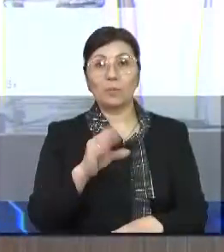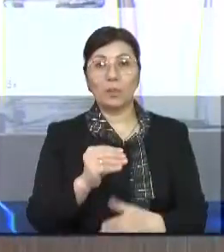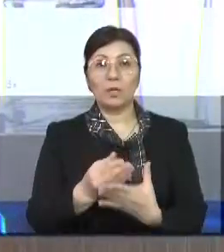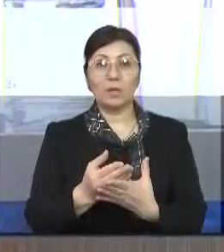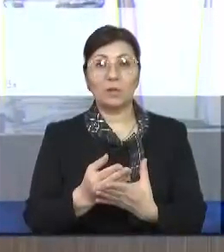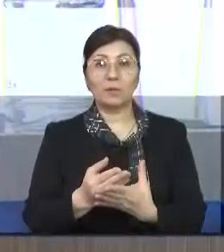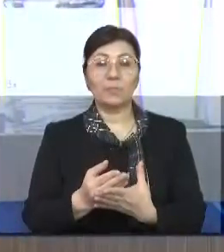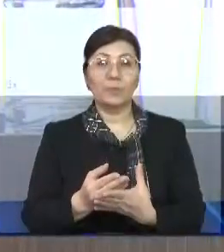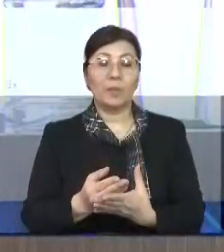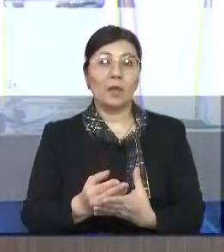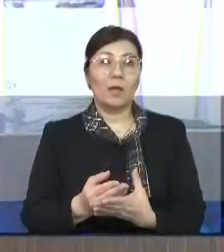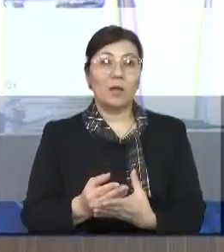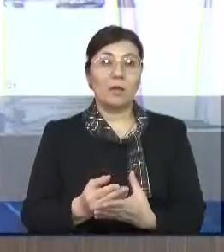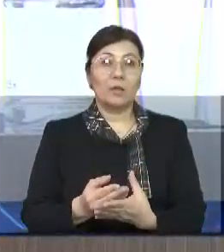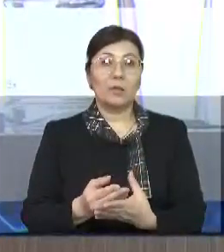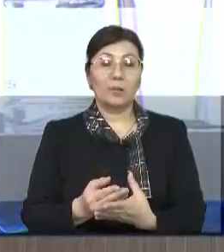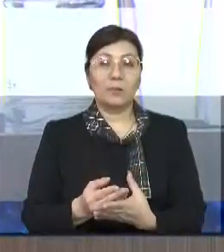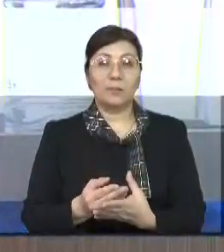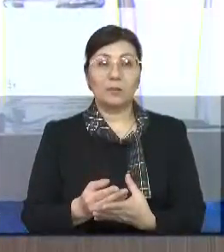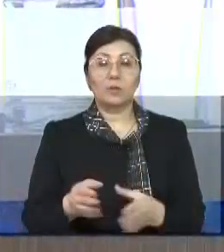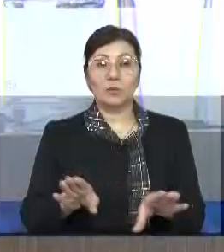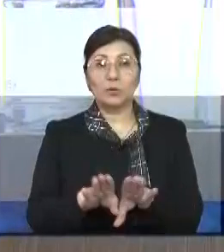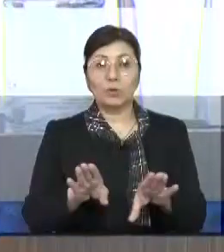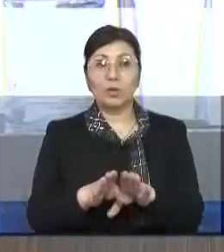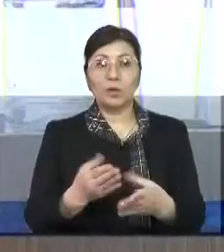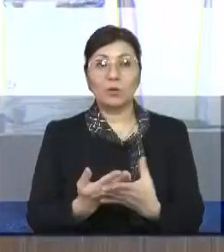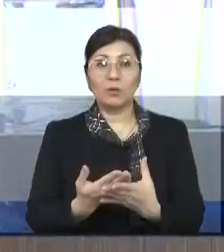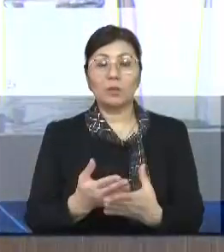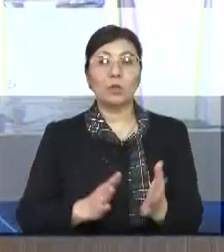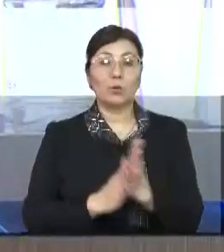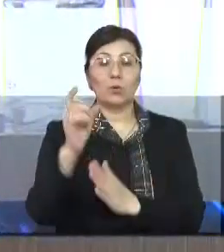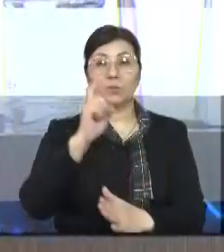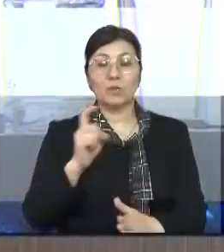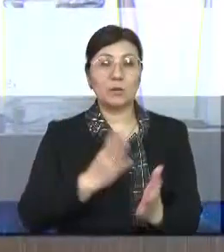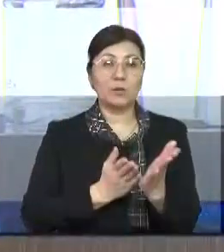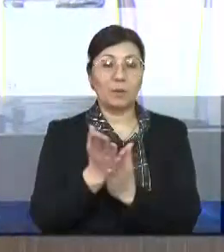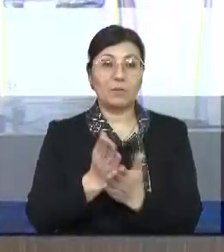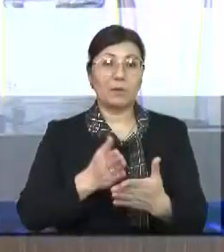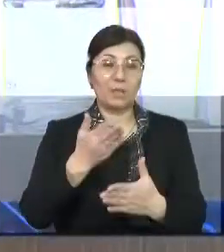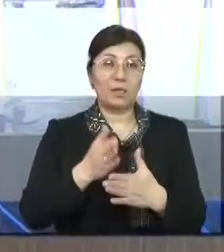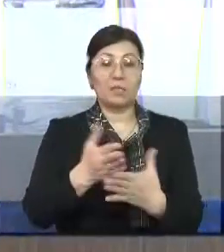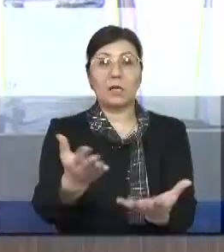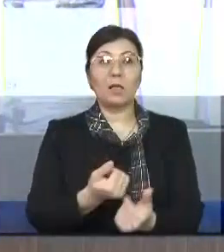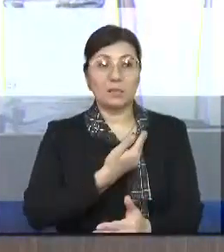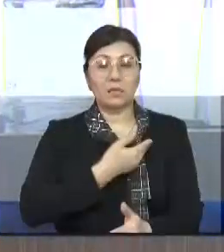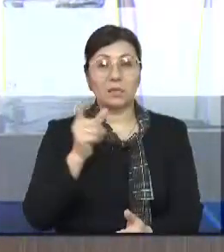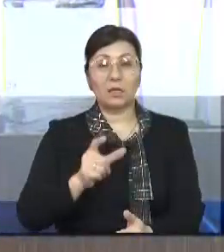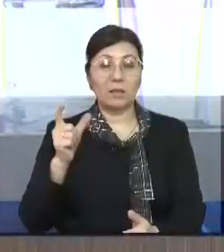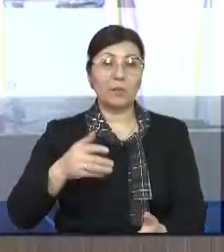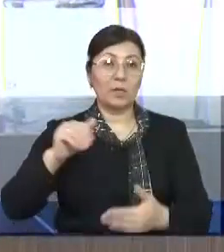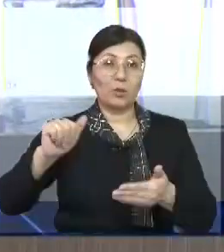несиенің берілуін қамтамасыз етуге қажет. Сондай-ақ көктемде өсімдік шаруашылық бағытына несиелерімізде болар осы бастан құжаттар дайындап